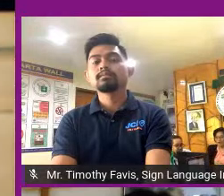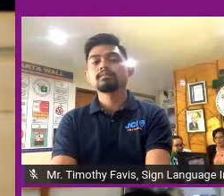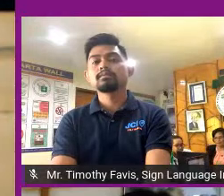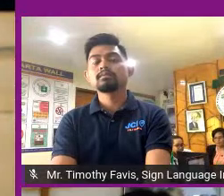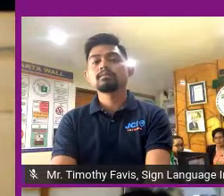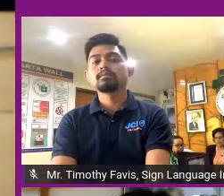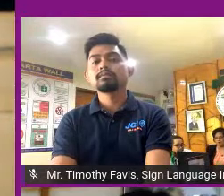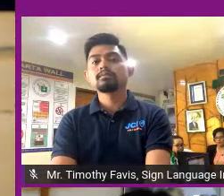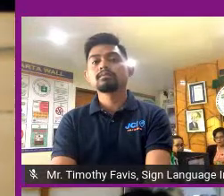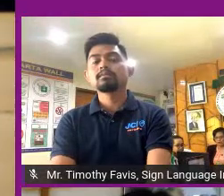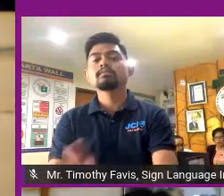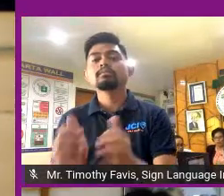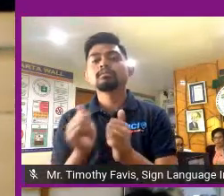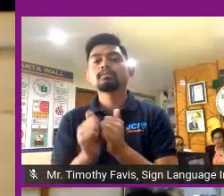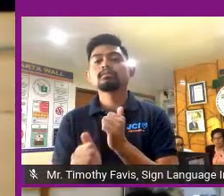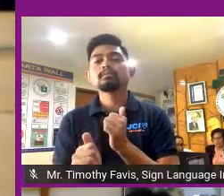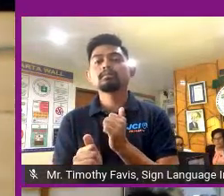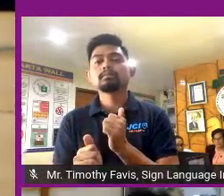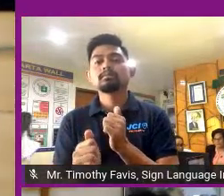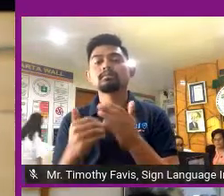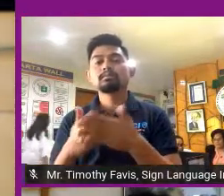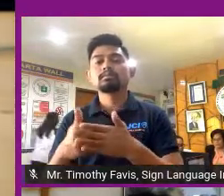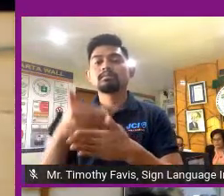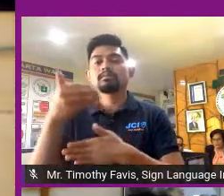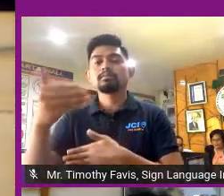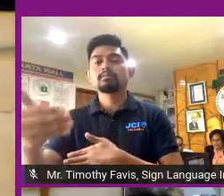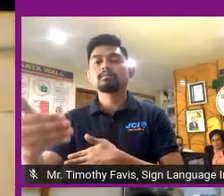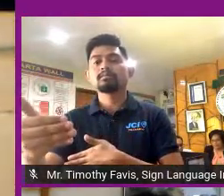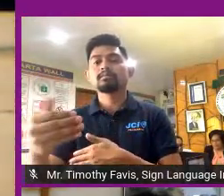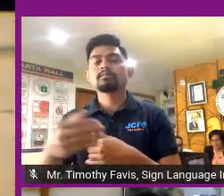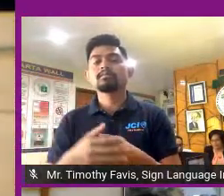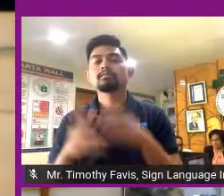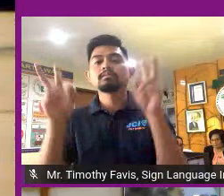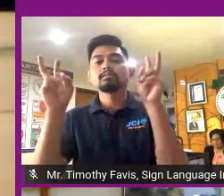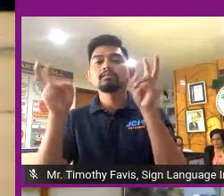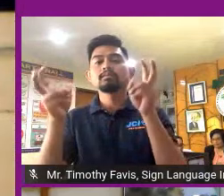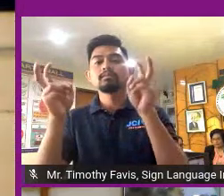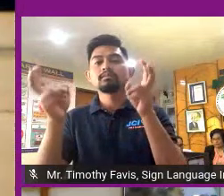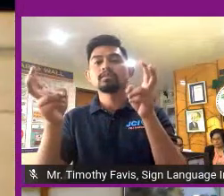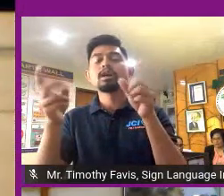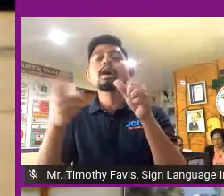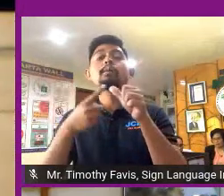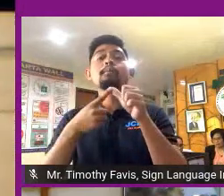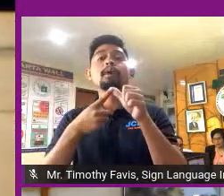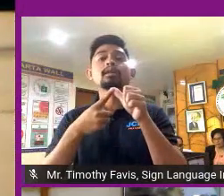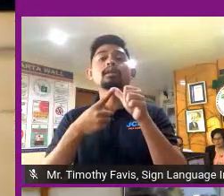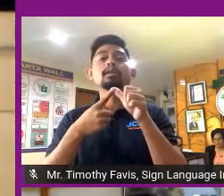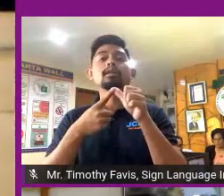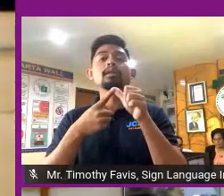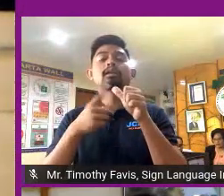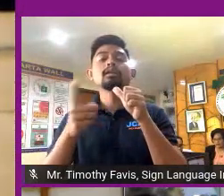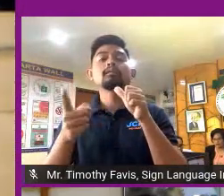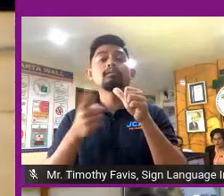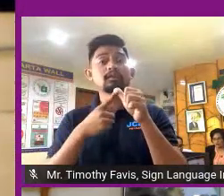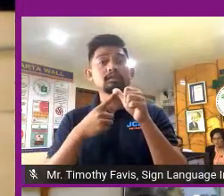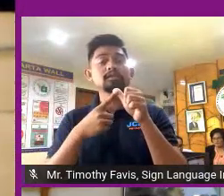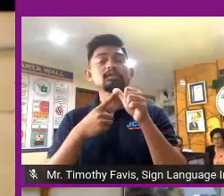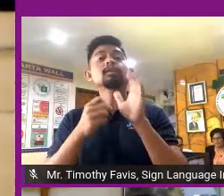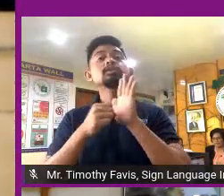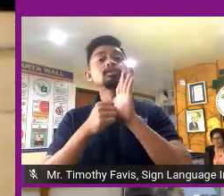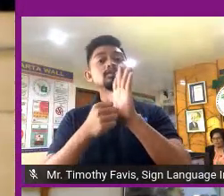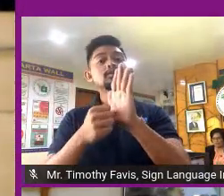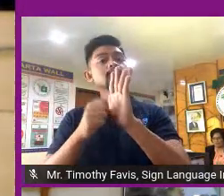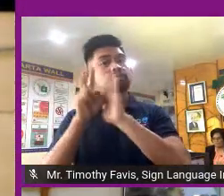So we proceed to next topic, that we will show you the video